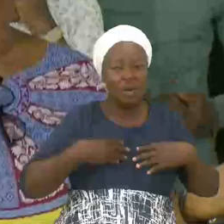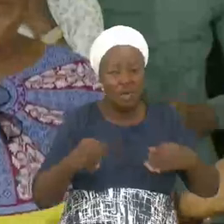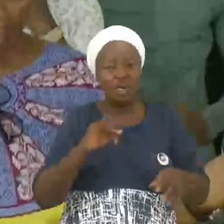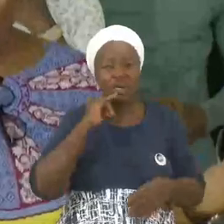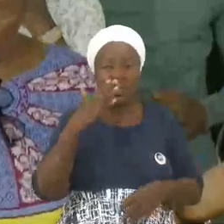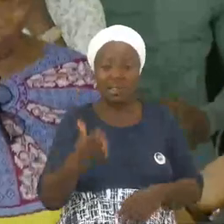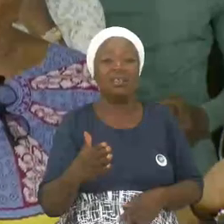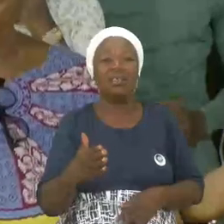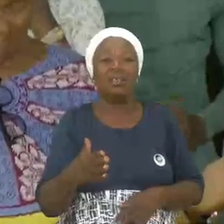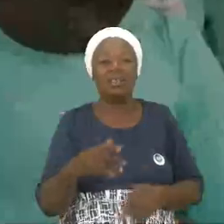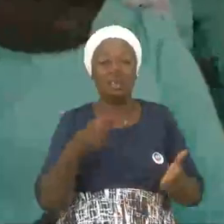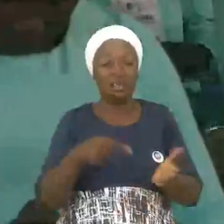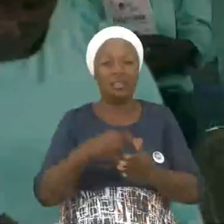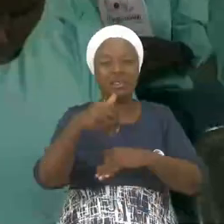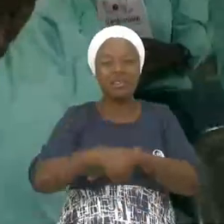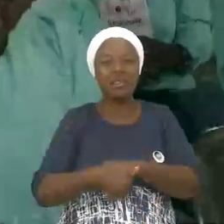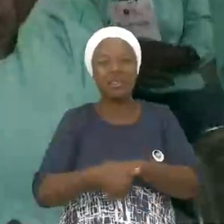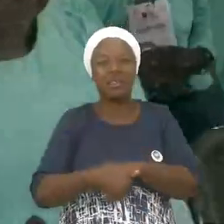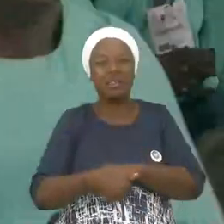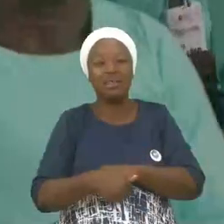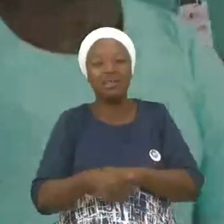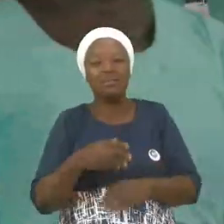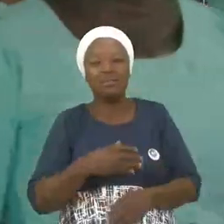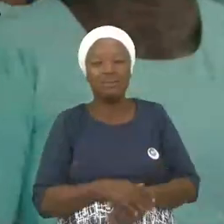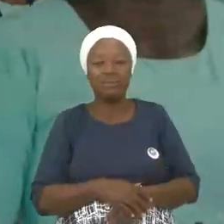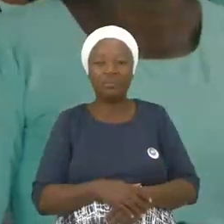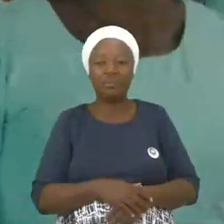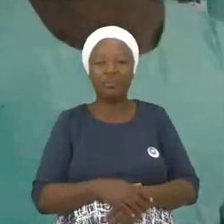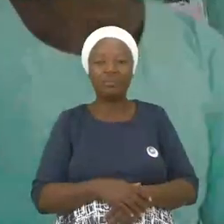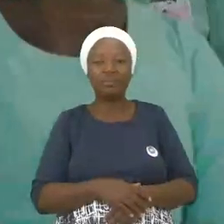ça. Examine-le. Ta guérison est déjà là ce soir.